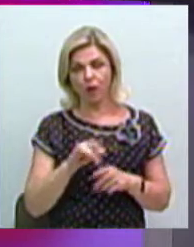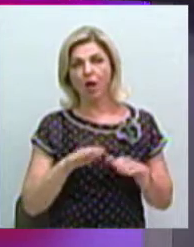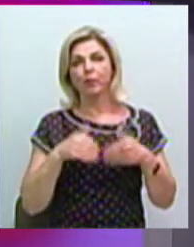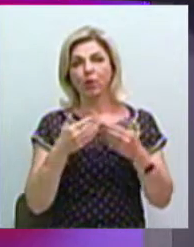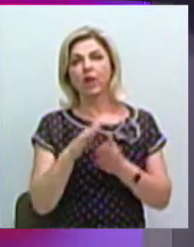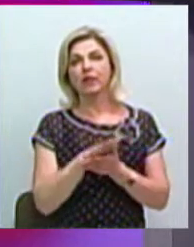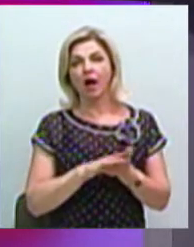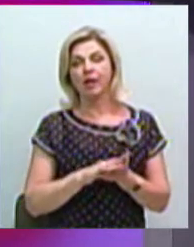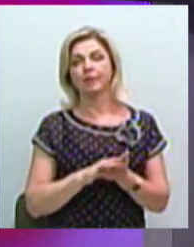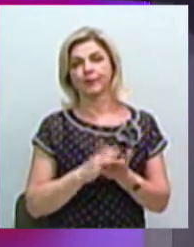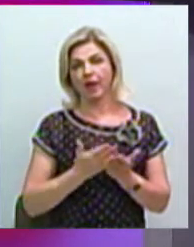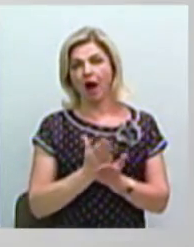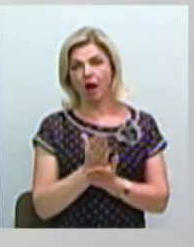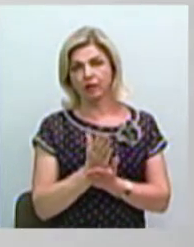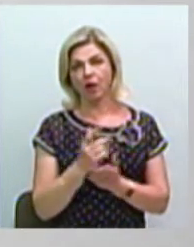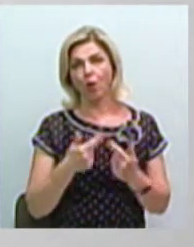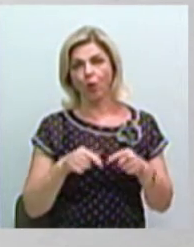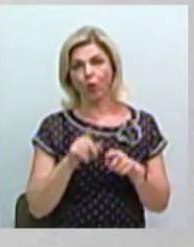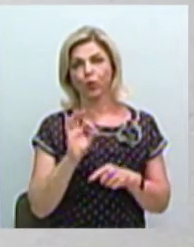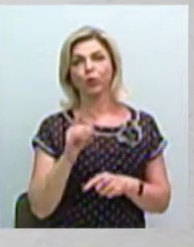далі карта округу.